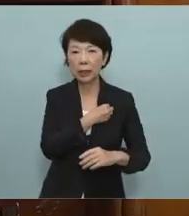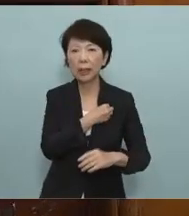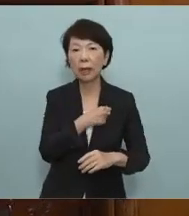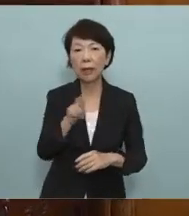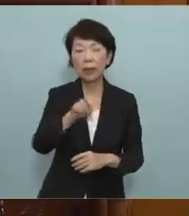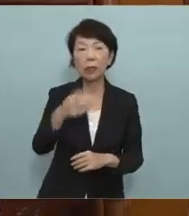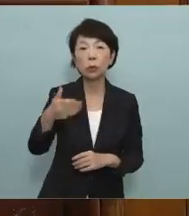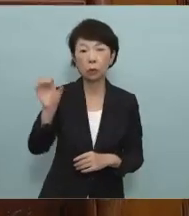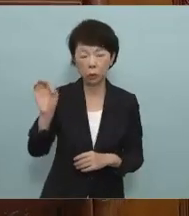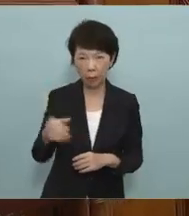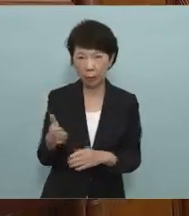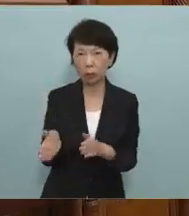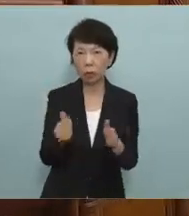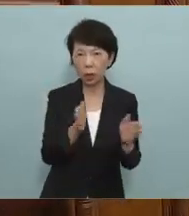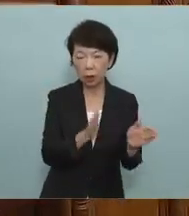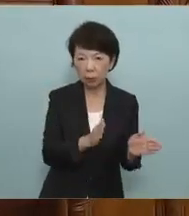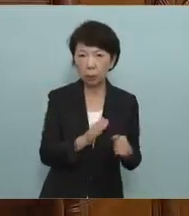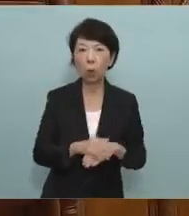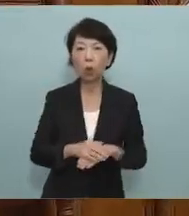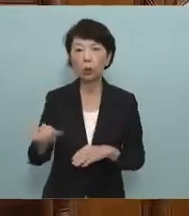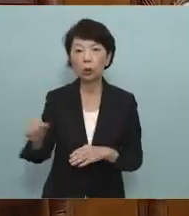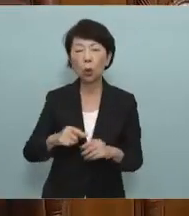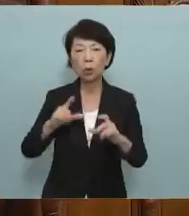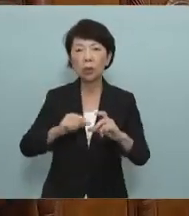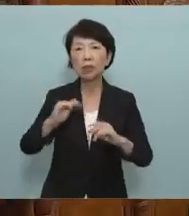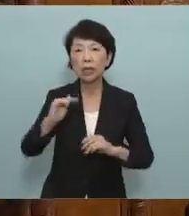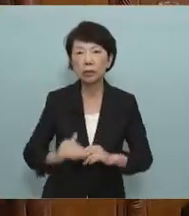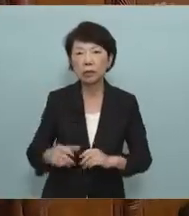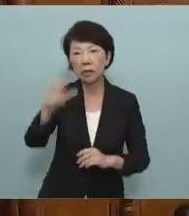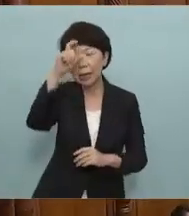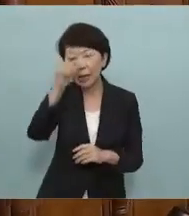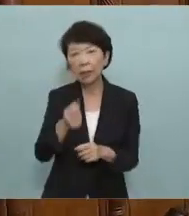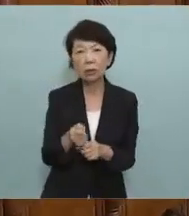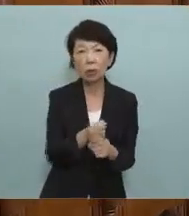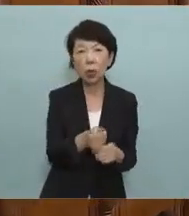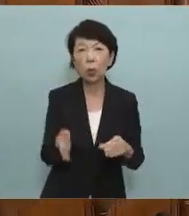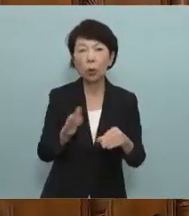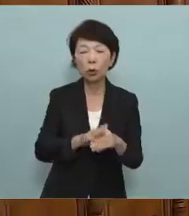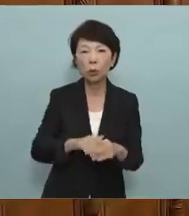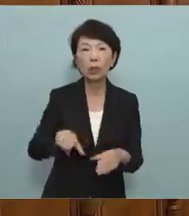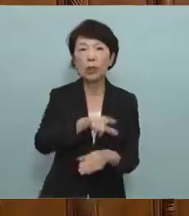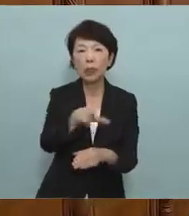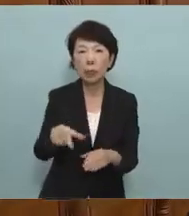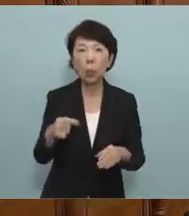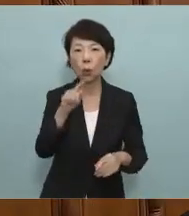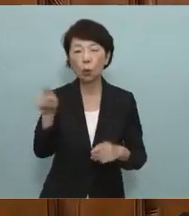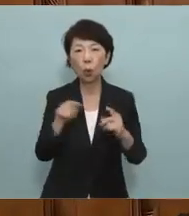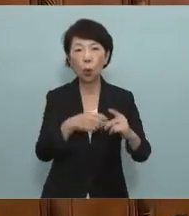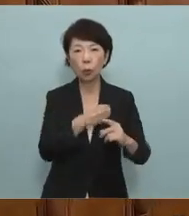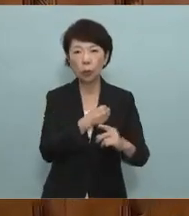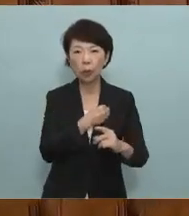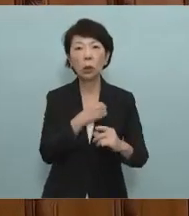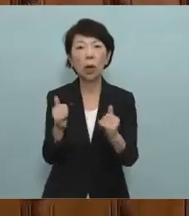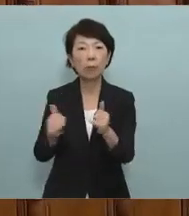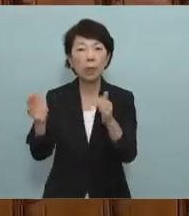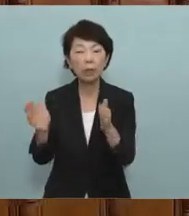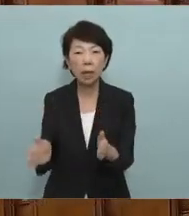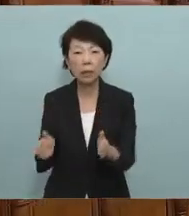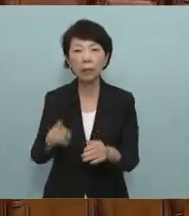29% に上る一方で、取得率の低い警察や消防を含む地方公務員や民間